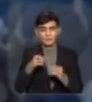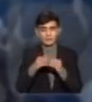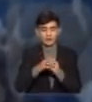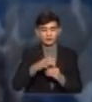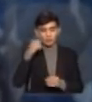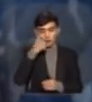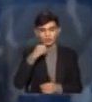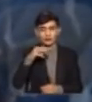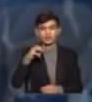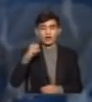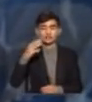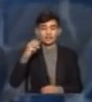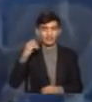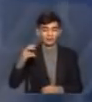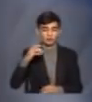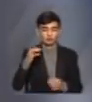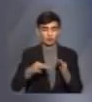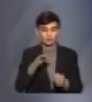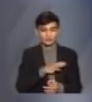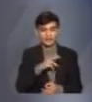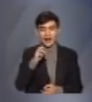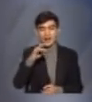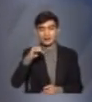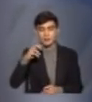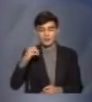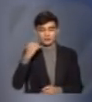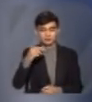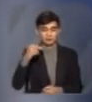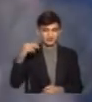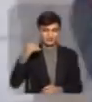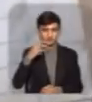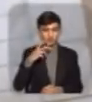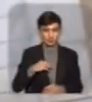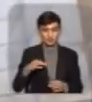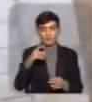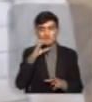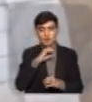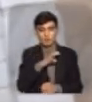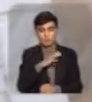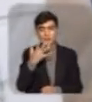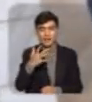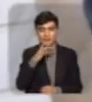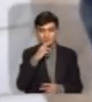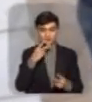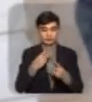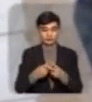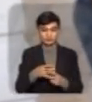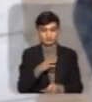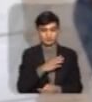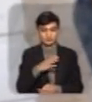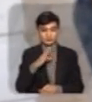2015 жылы Ташкент соты Кәрімованы салықтан жалтарған үшін ұрлық пен бопсалау дерегі бойынша 5 жылға бас бостандығынан